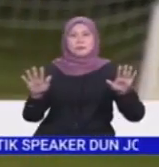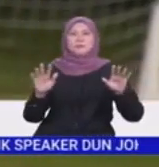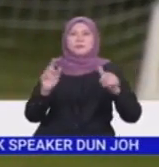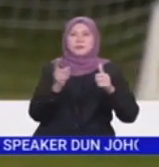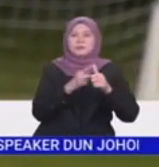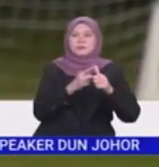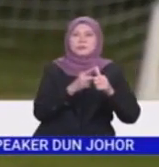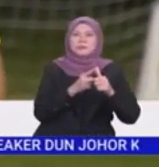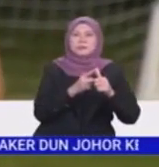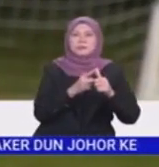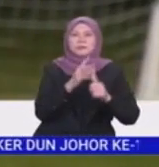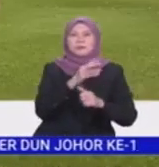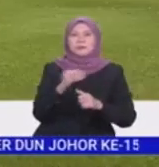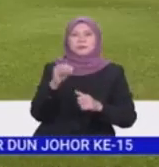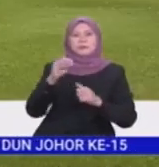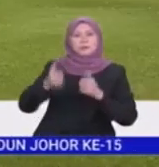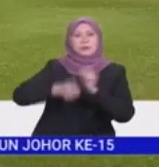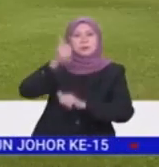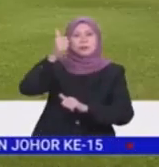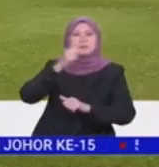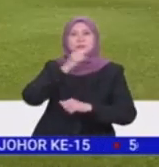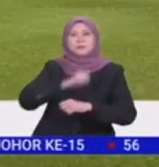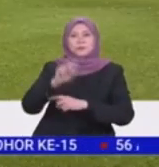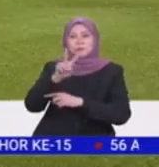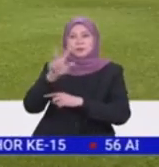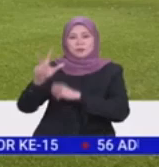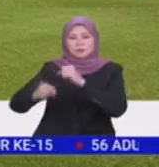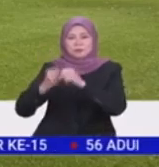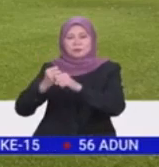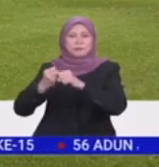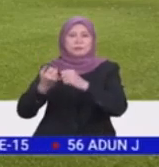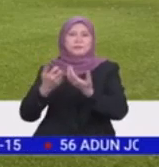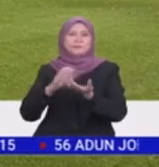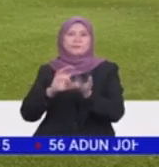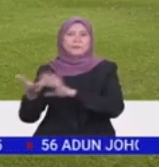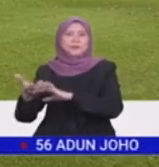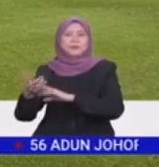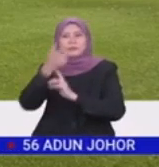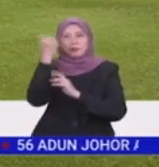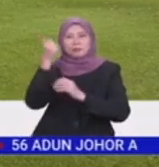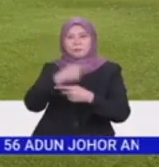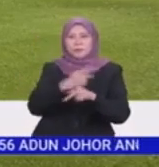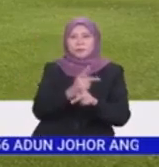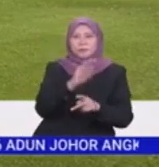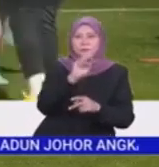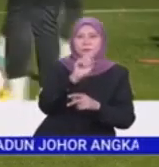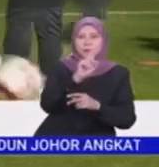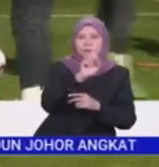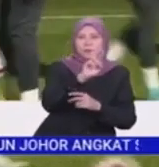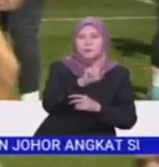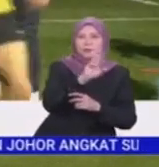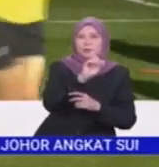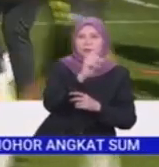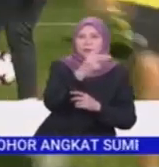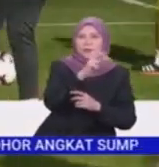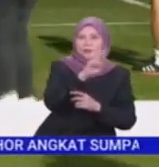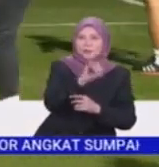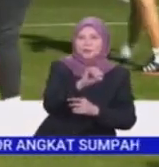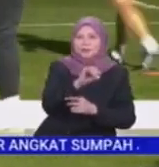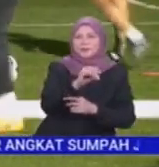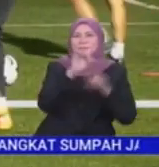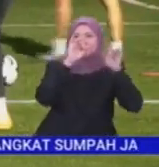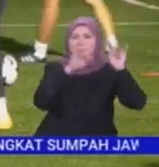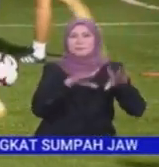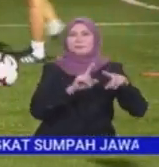Panggilan kedua kesayangan kejohanan AFF bawah 23 tahun pula terjejas apabila produk Akademi Mokhtar Dahari AMD itu diuji